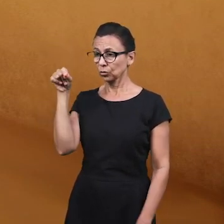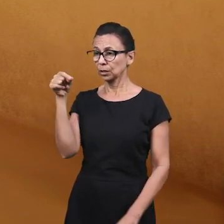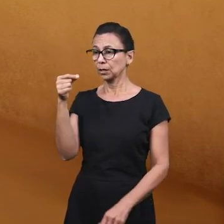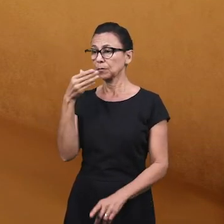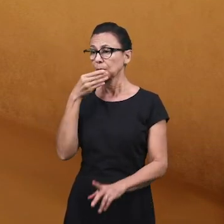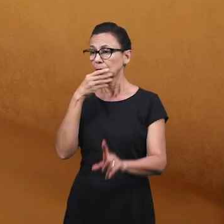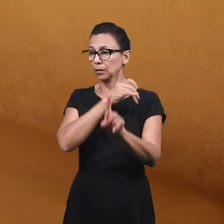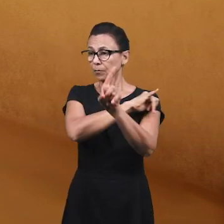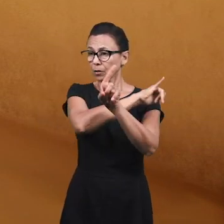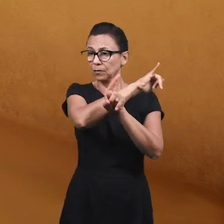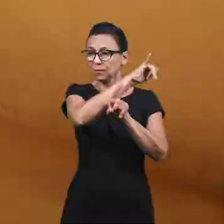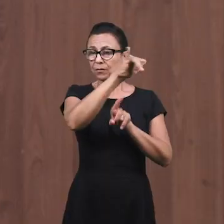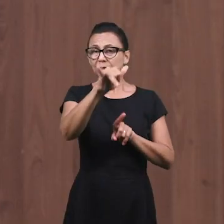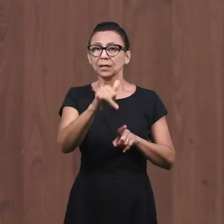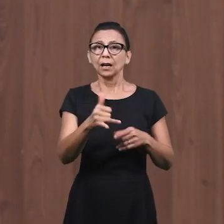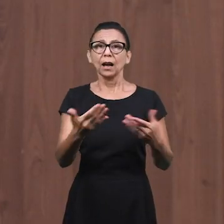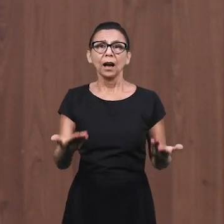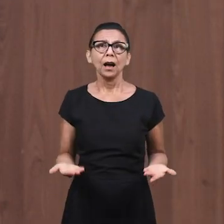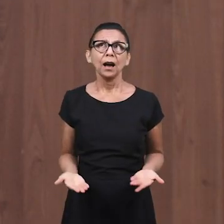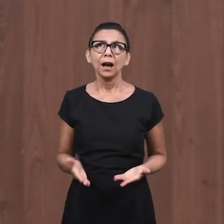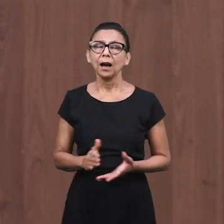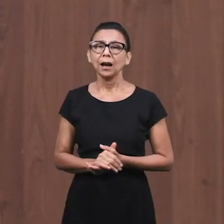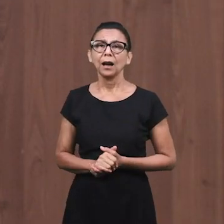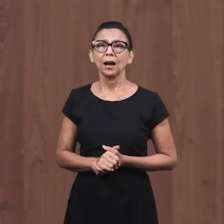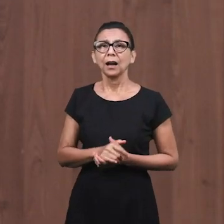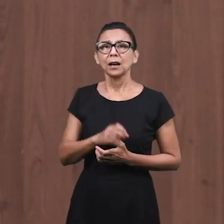Jérémie, il se sentait incapable